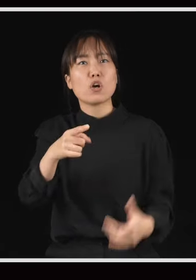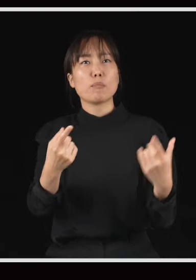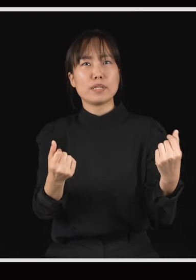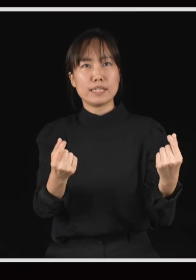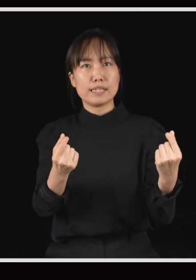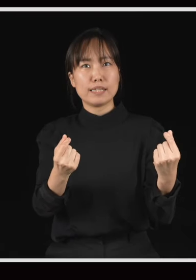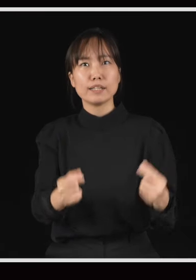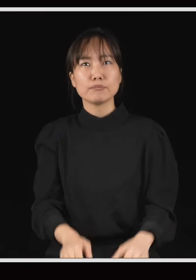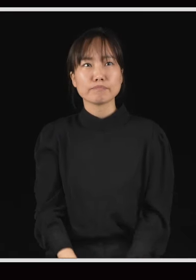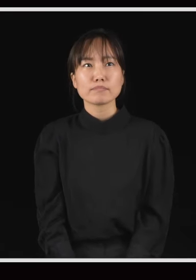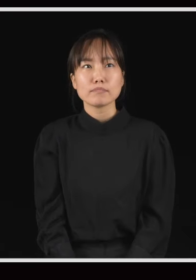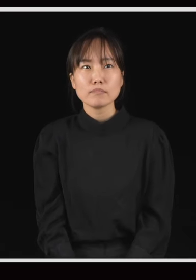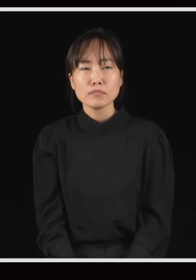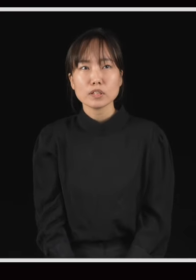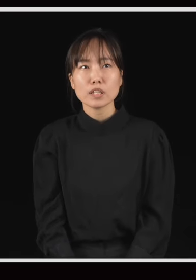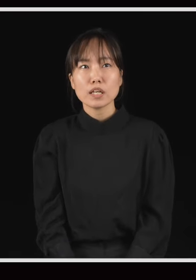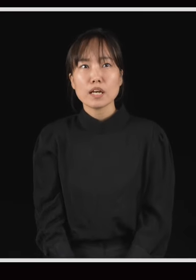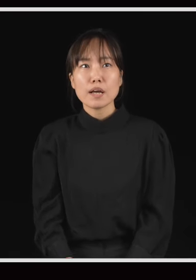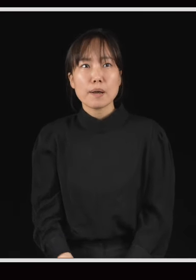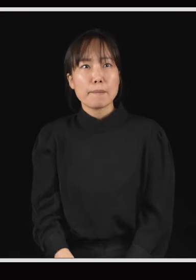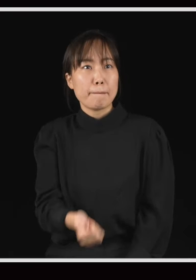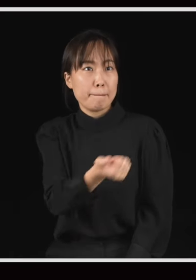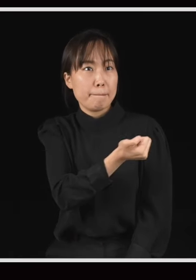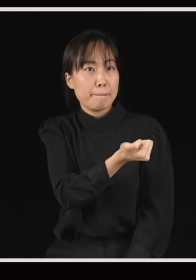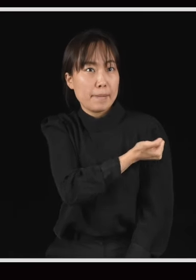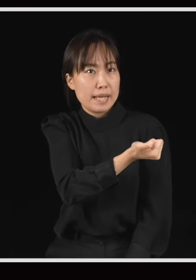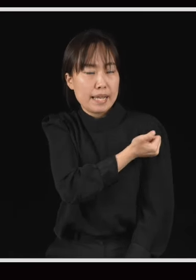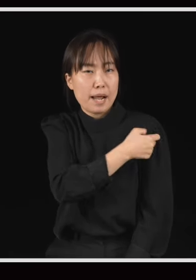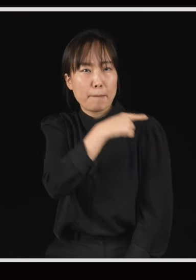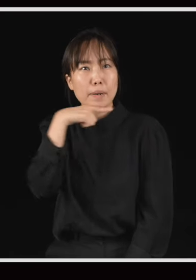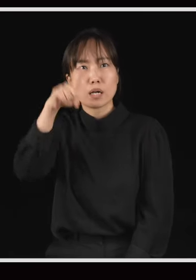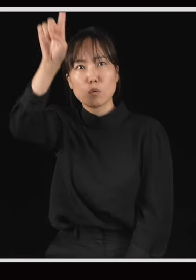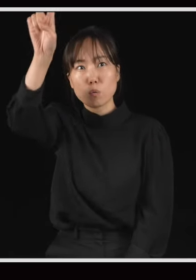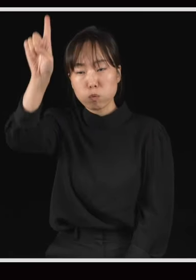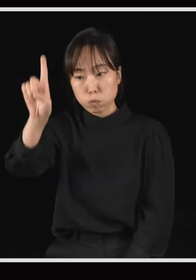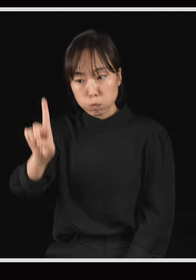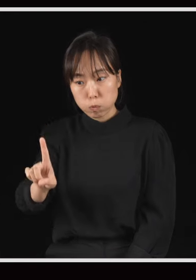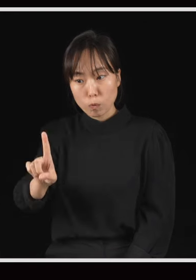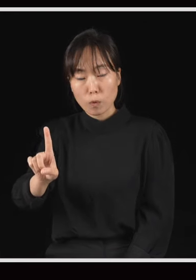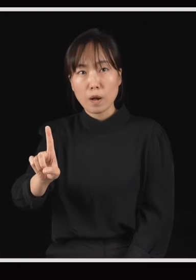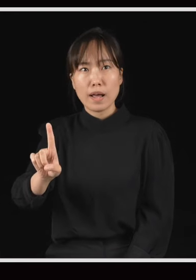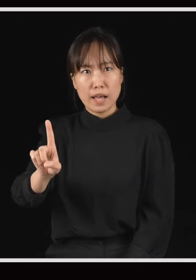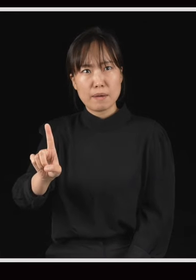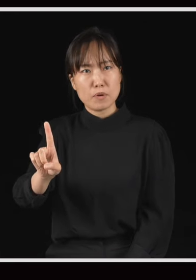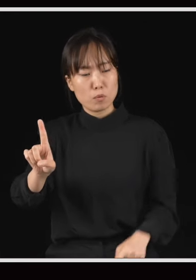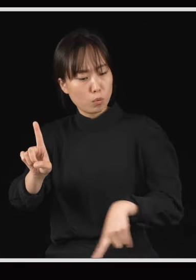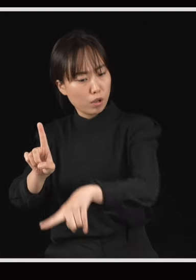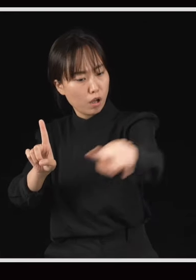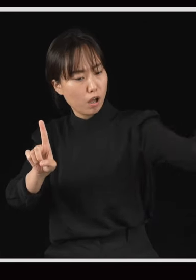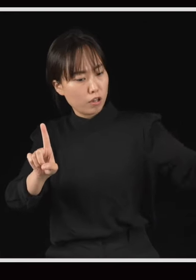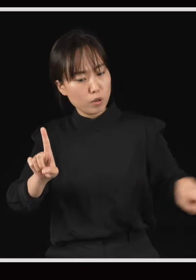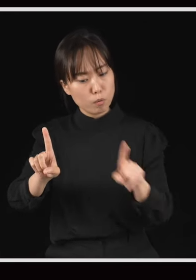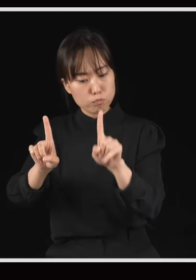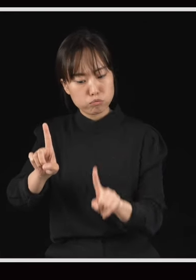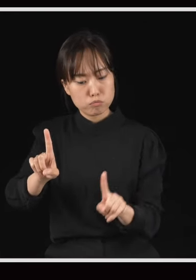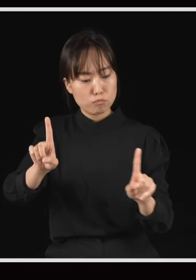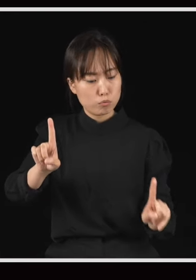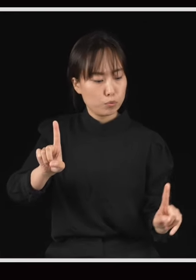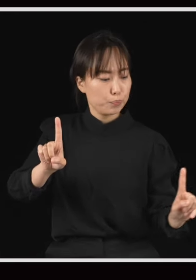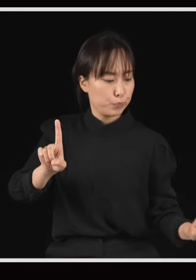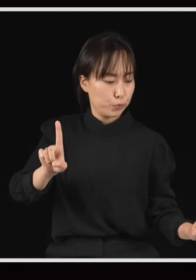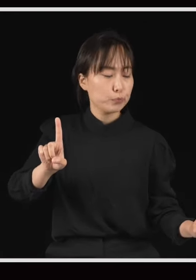똑같습니다. 그렇게 해서 합성마약이 이렇게 줄어들게 돼버리면 문제는 나머지 것들도 다 같이 동일 배율로